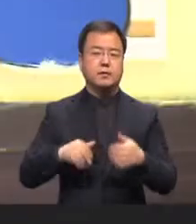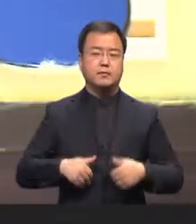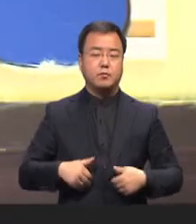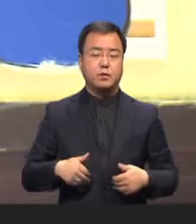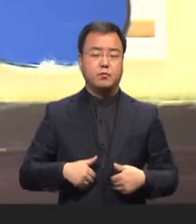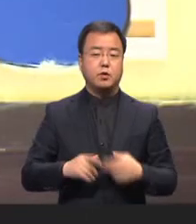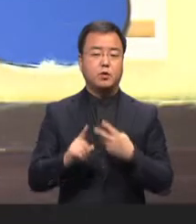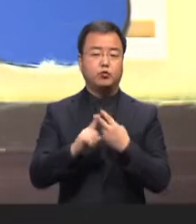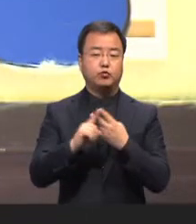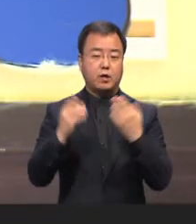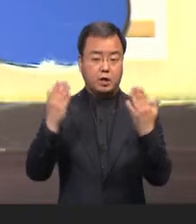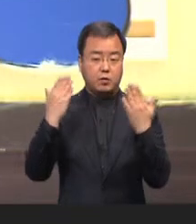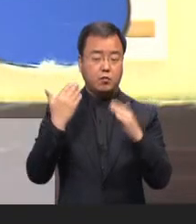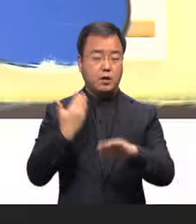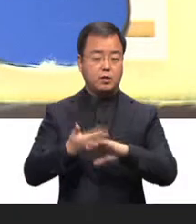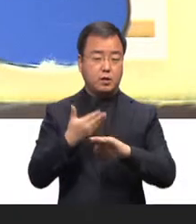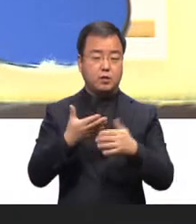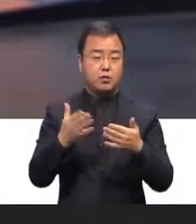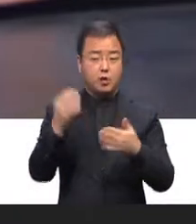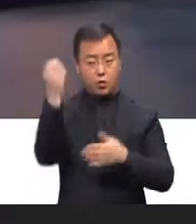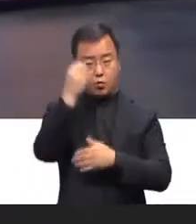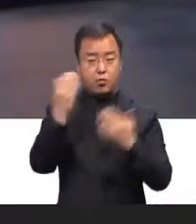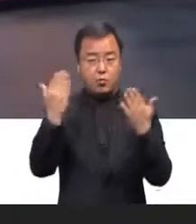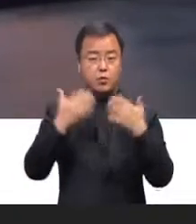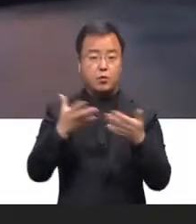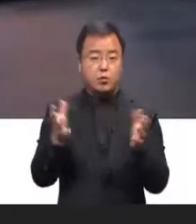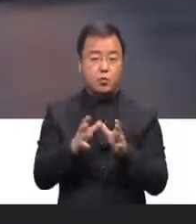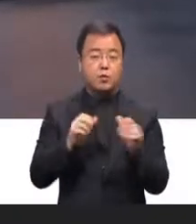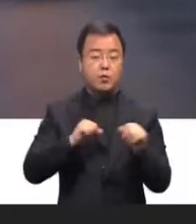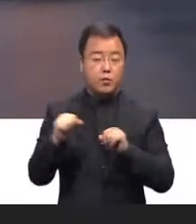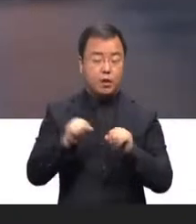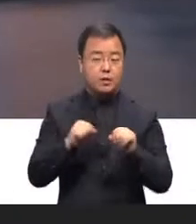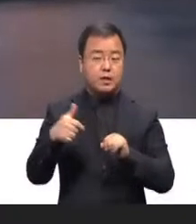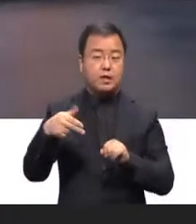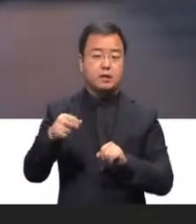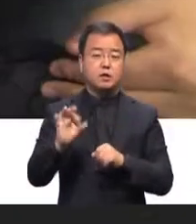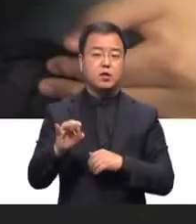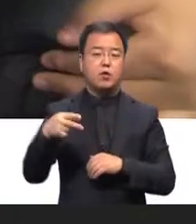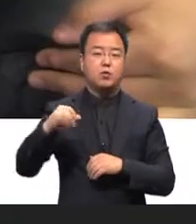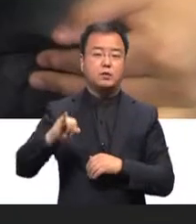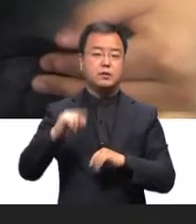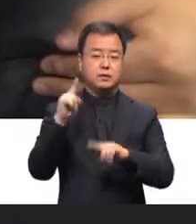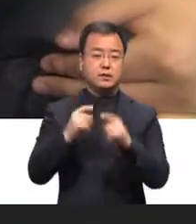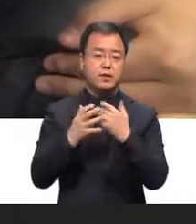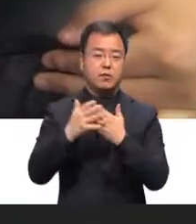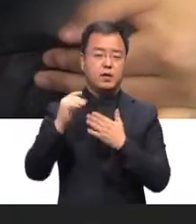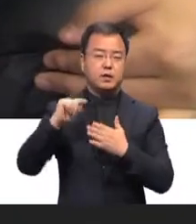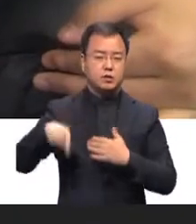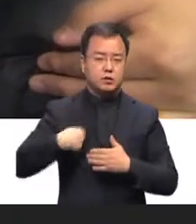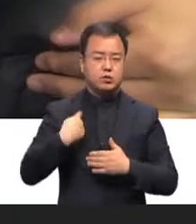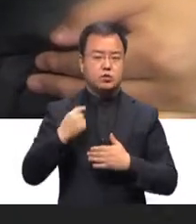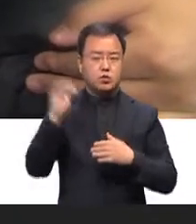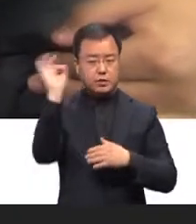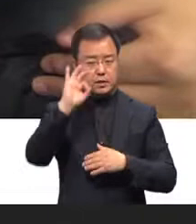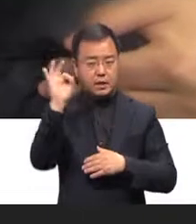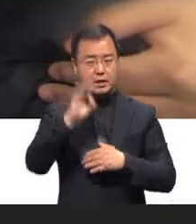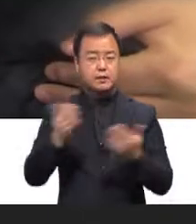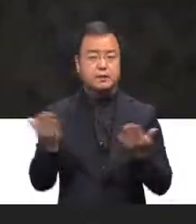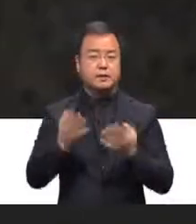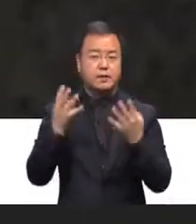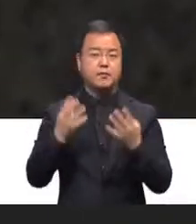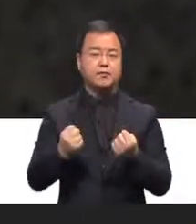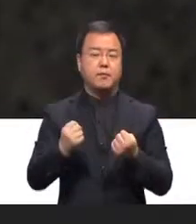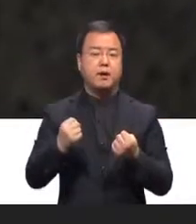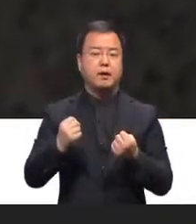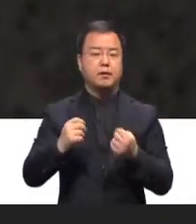중학교와 달리 고등학교에서는 동아리 활동이나 경시대회 등 학생 스스로 찾아서 하는 활동이 많아 전체적인 학업 스케줄을